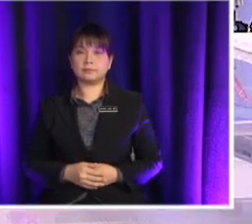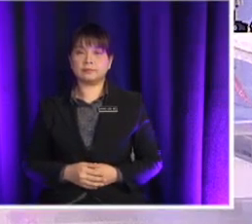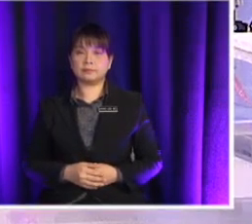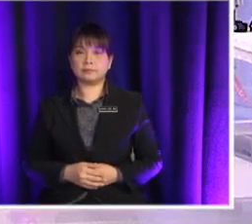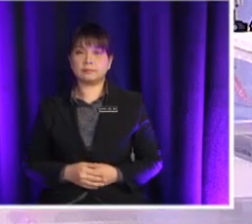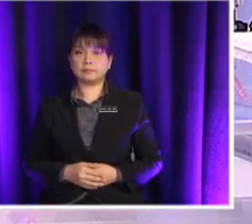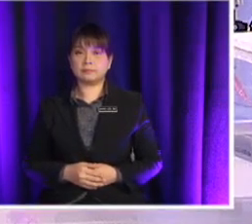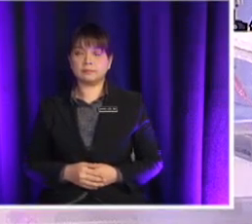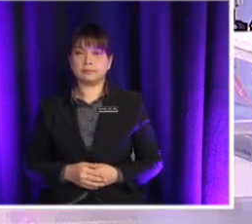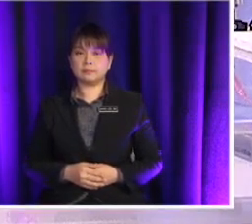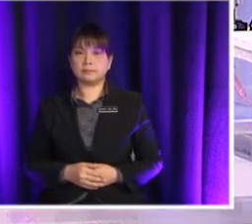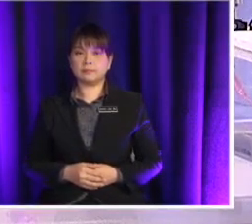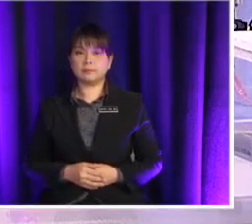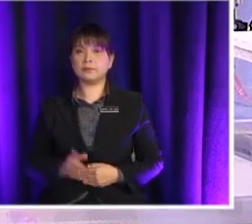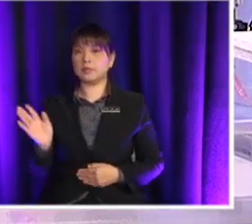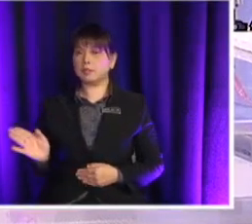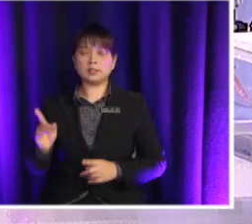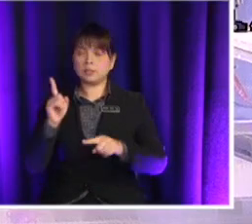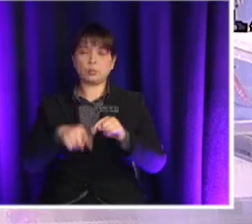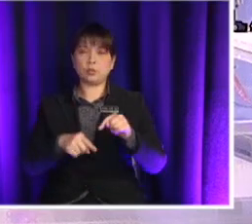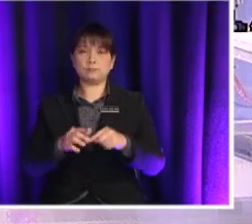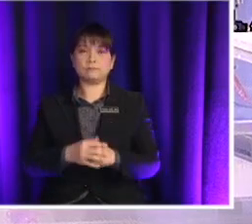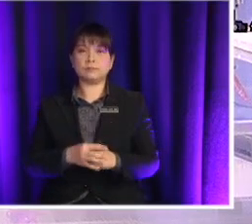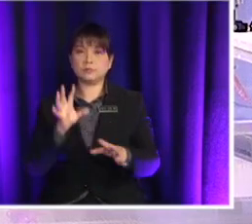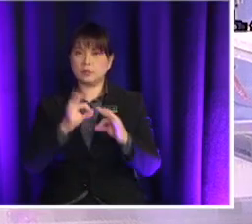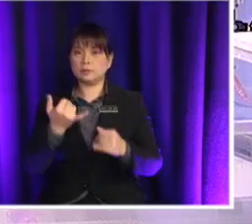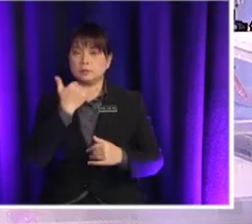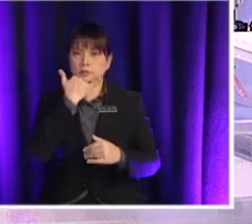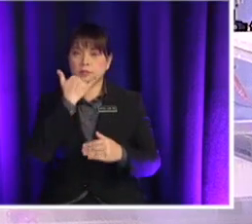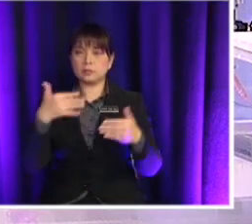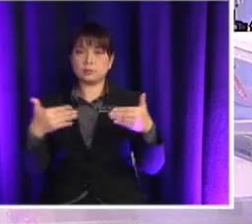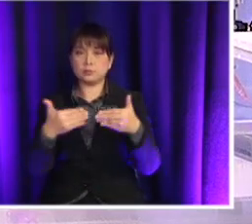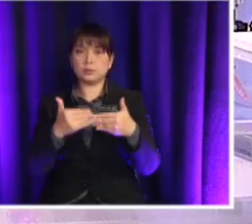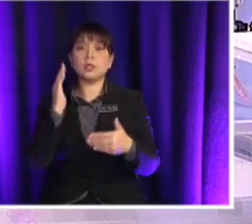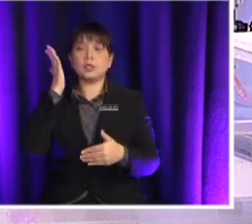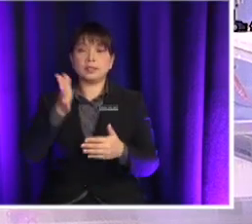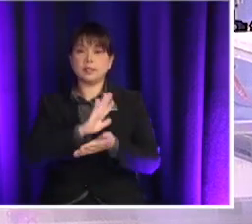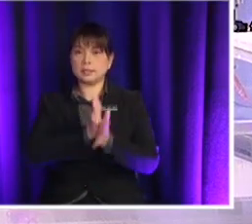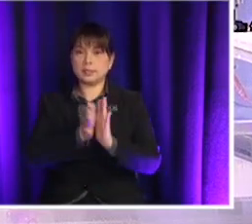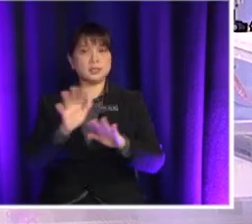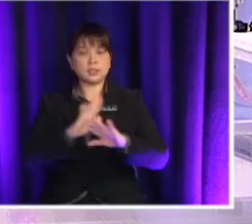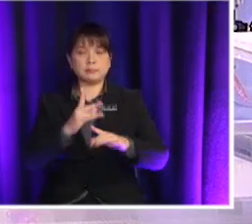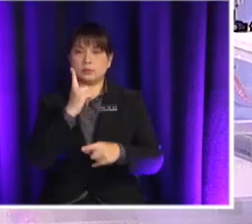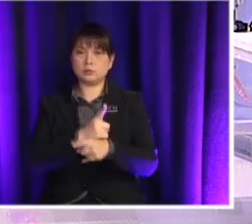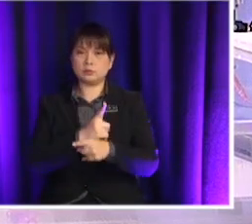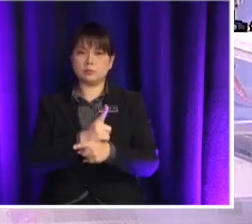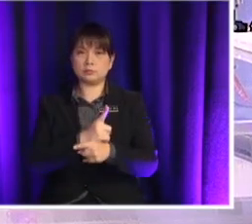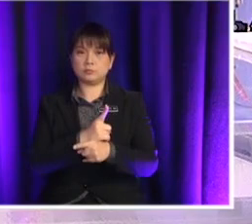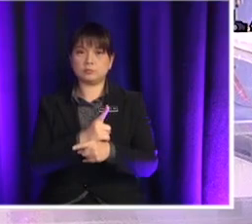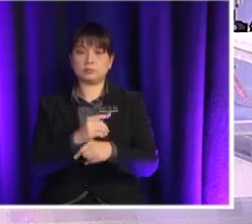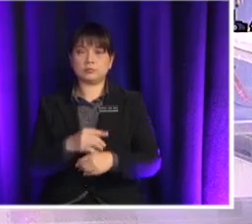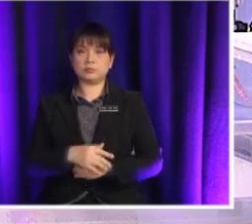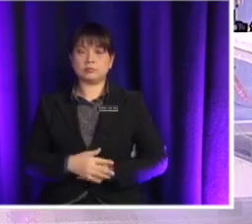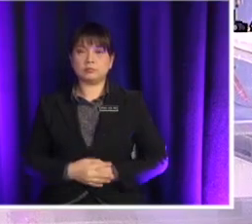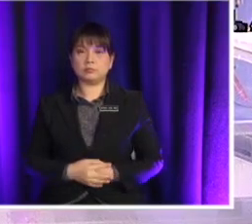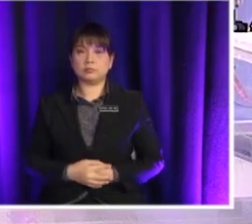terbalik-terbalik kan. Tapi diod ni tak boleh, Aiman. Kalau kita salah sambung, maksudnya dia akan jadi tak betul. Pincang songsang. Sebab diod macam ni mana ada kita